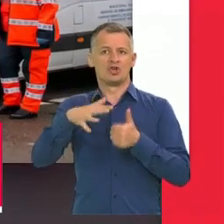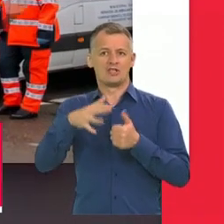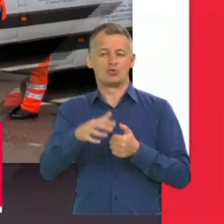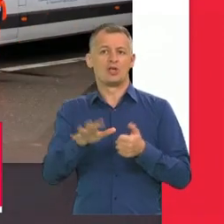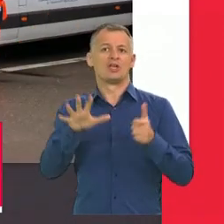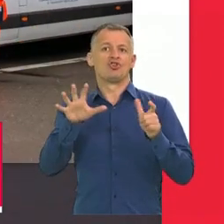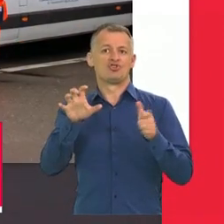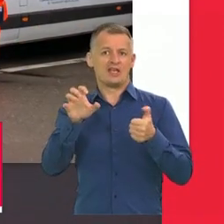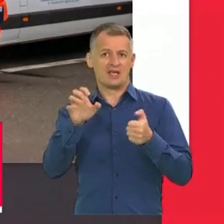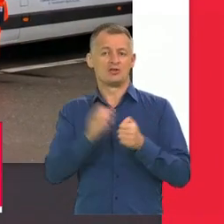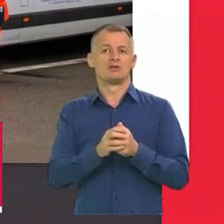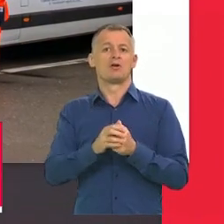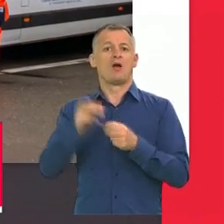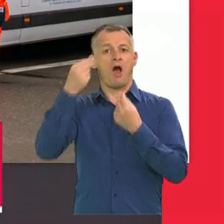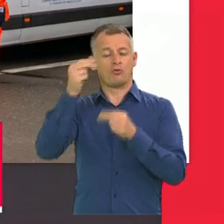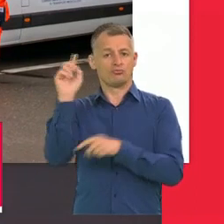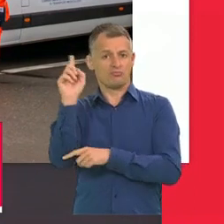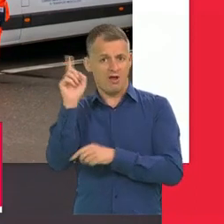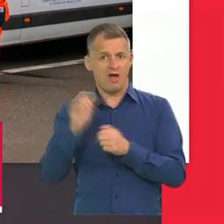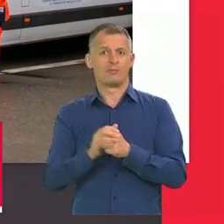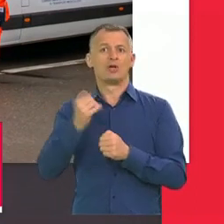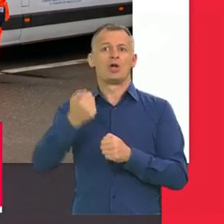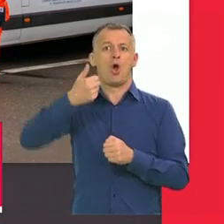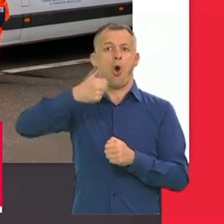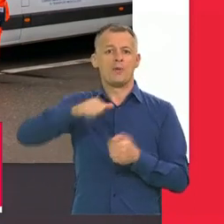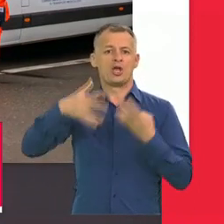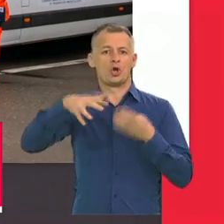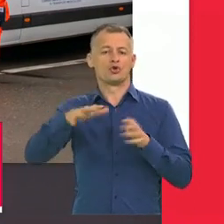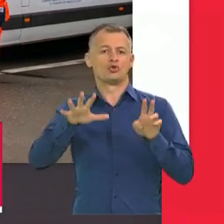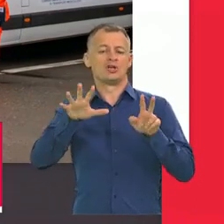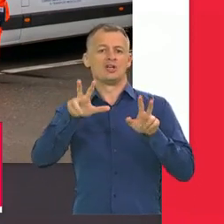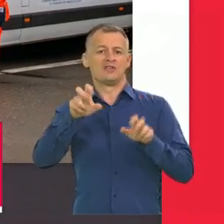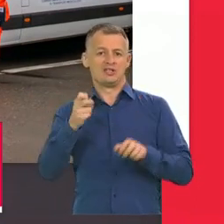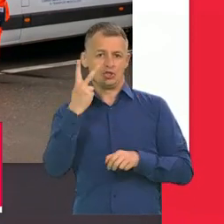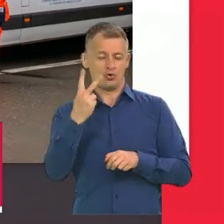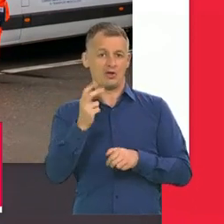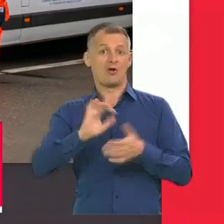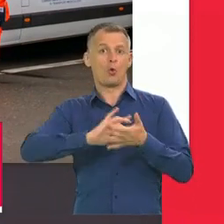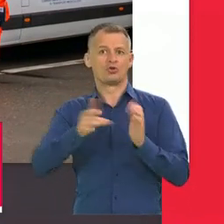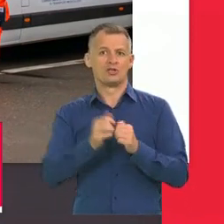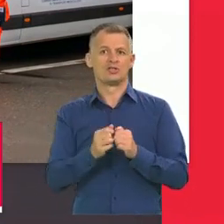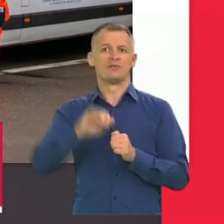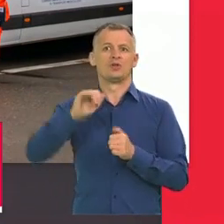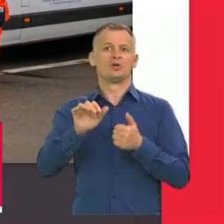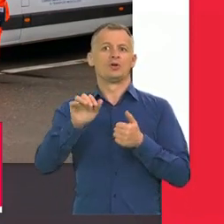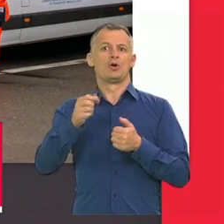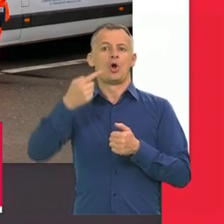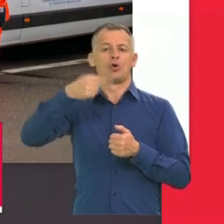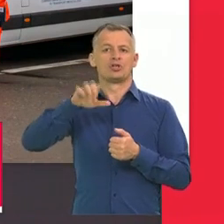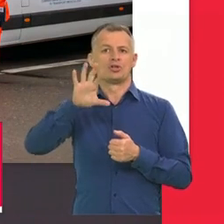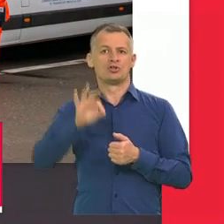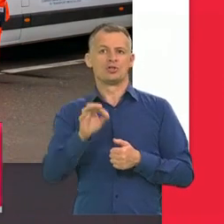Serviciul de Ambulanță București. 1932 de cazuri au fost urgențe. Peste 150 de persoane au chemat ajutor în locurile